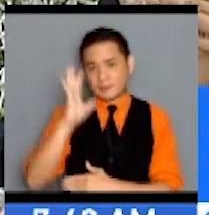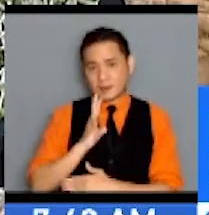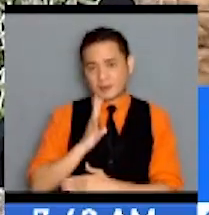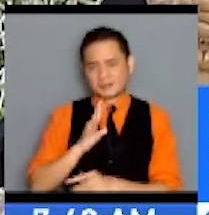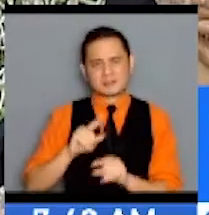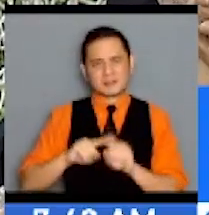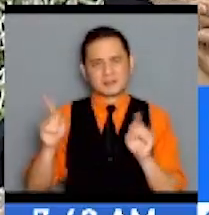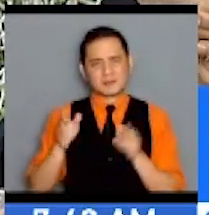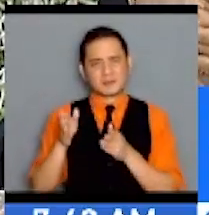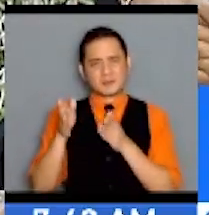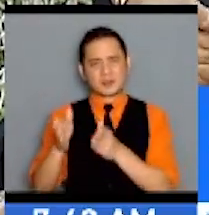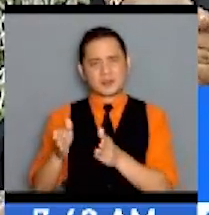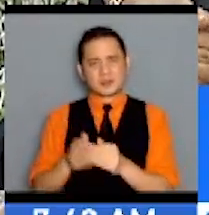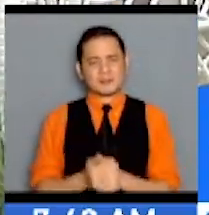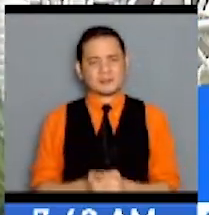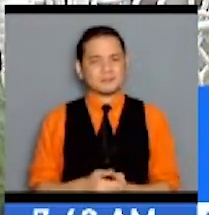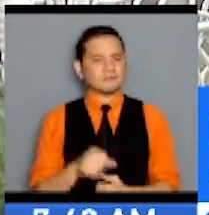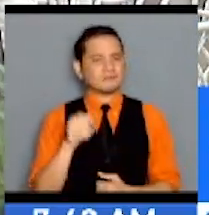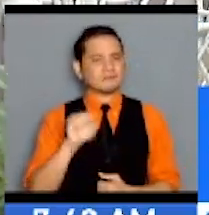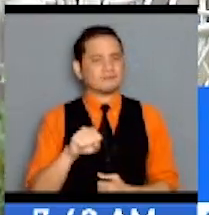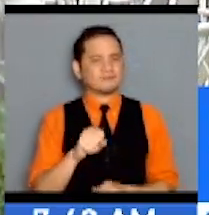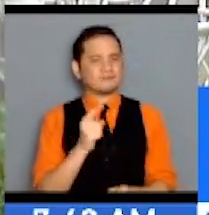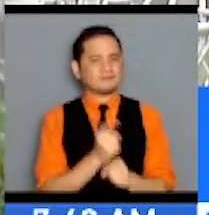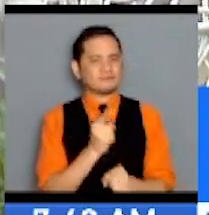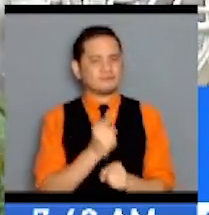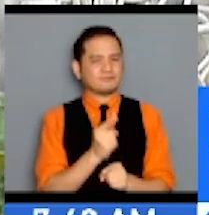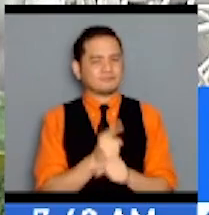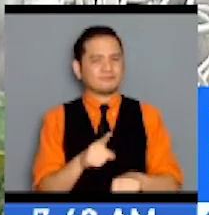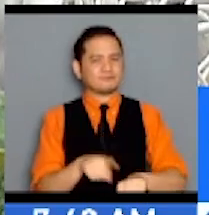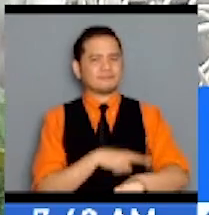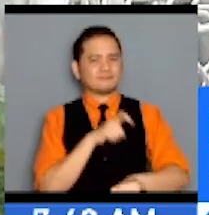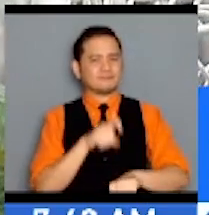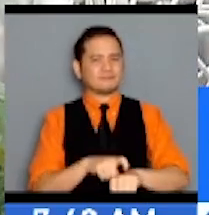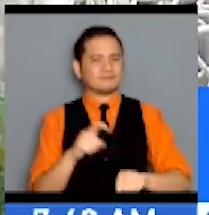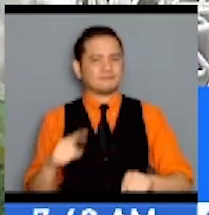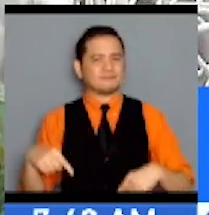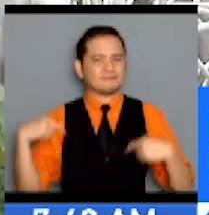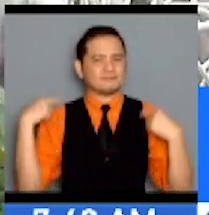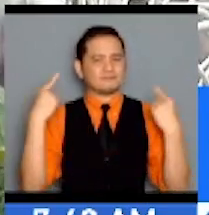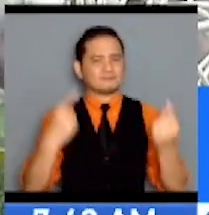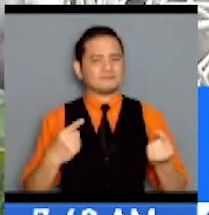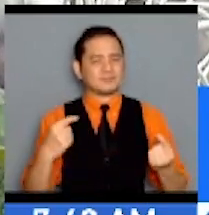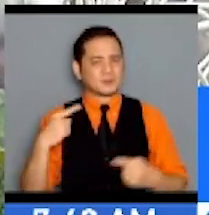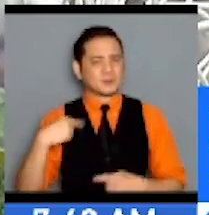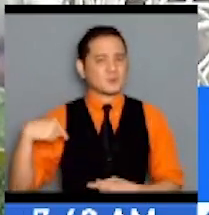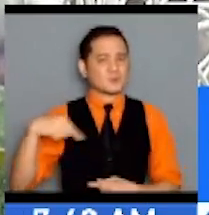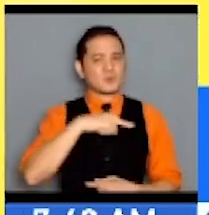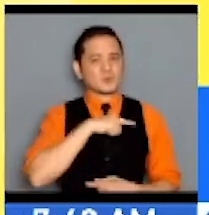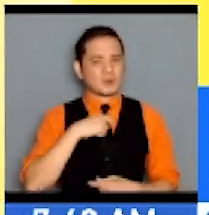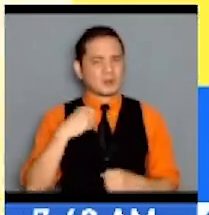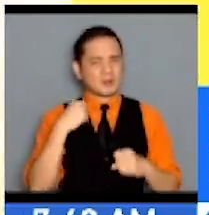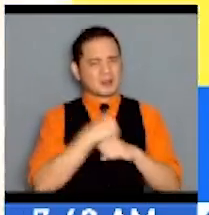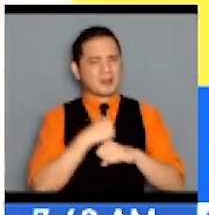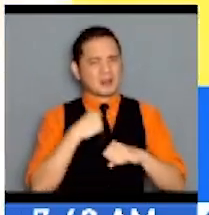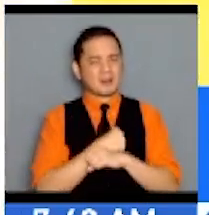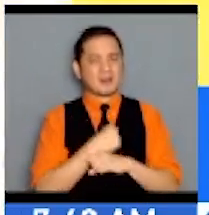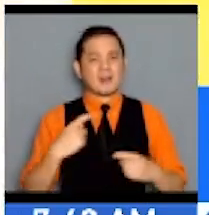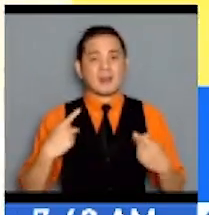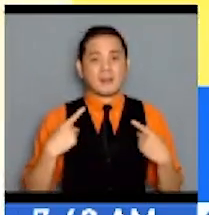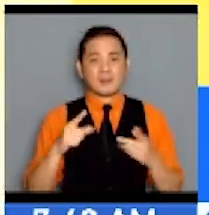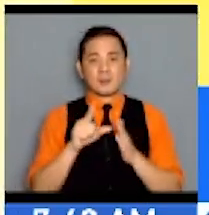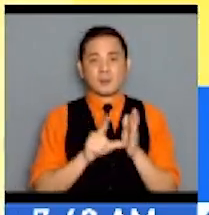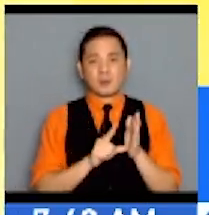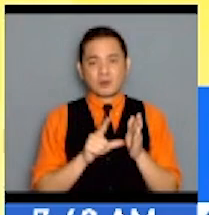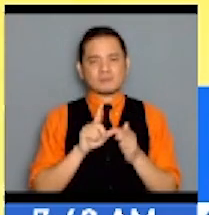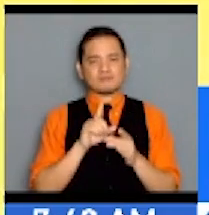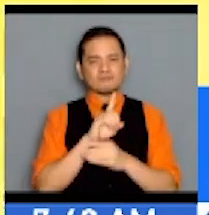sa kaso mo. Pwede na ang ating matagal nang pinupuna at pinaglalaman, di ba? May discrimination talaga sa mga batas natin. Ang pangangaliwa